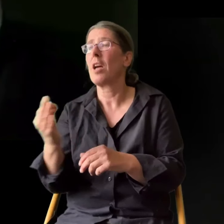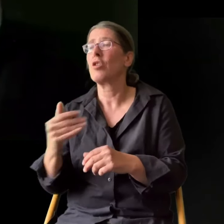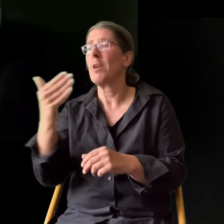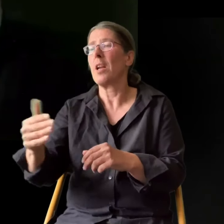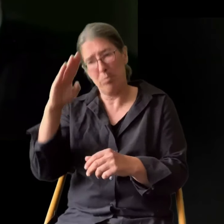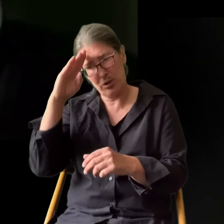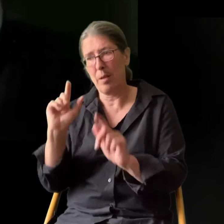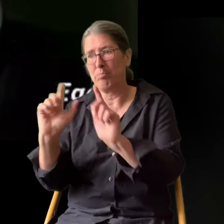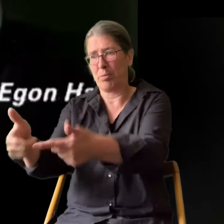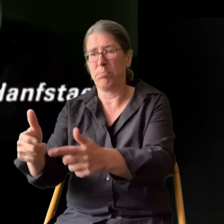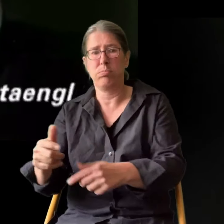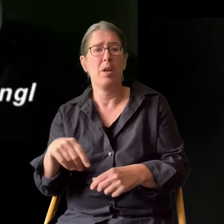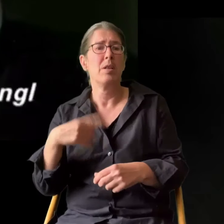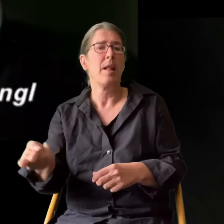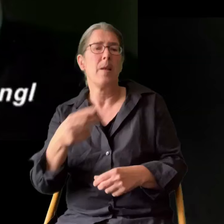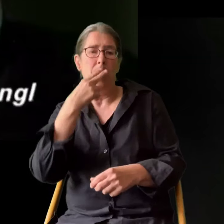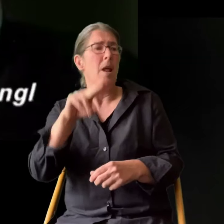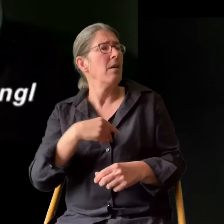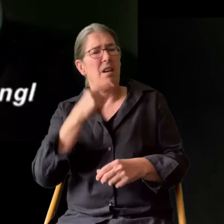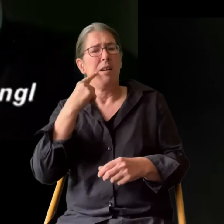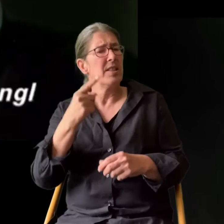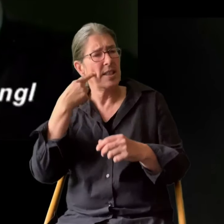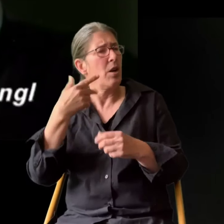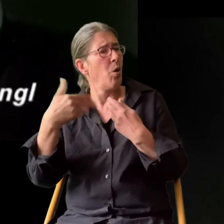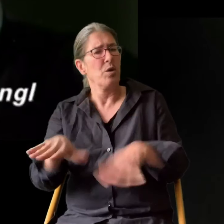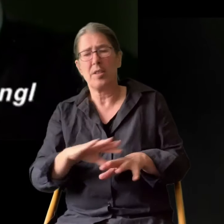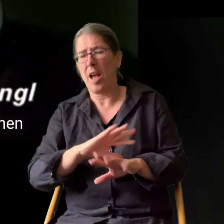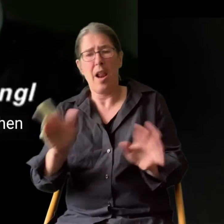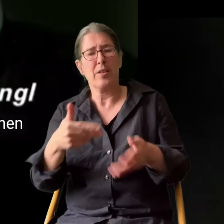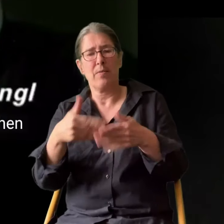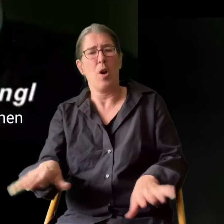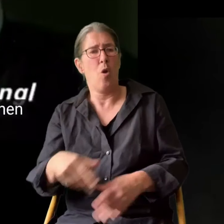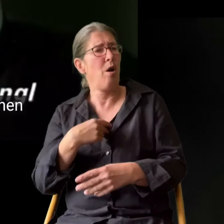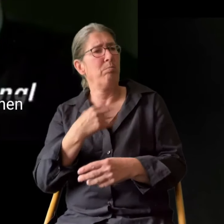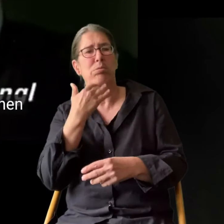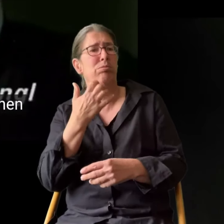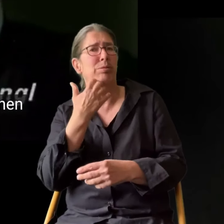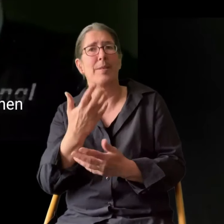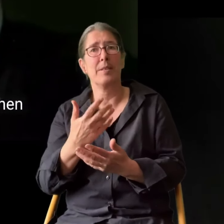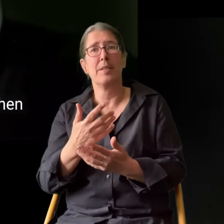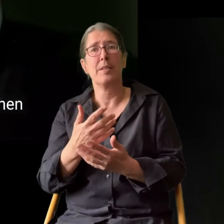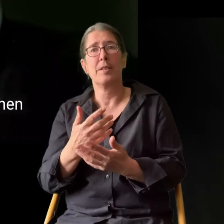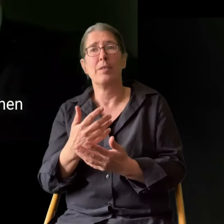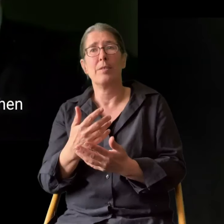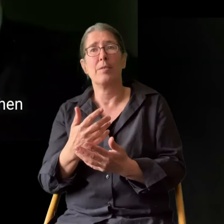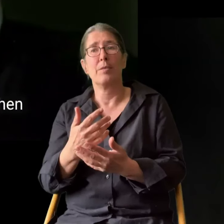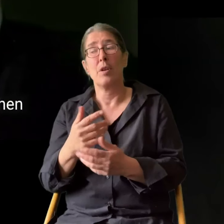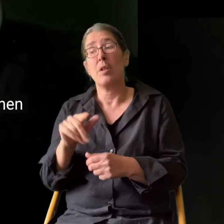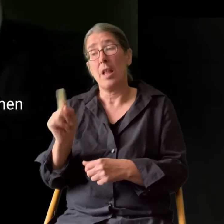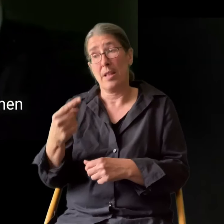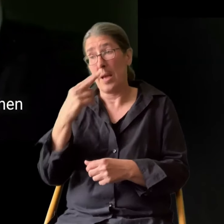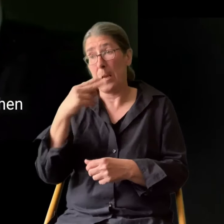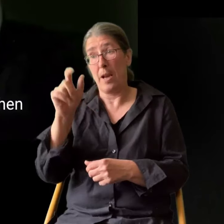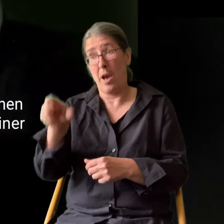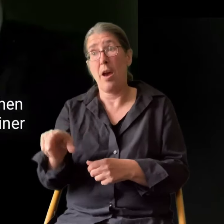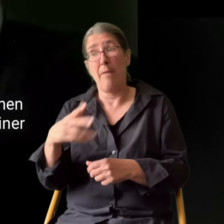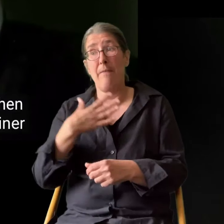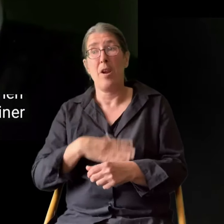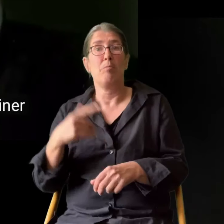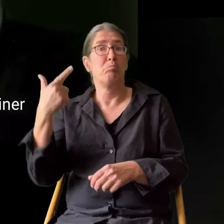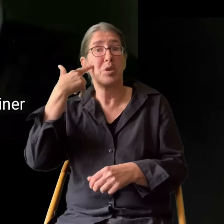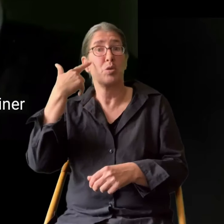Da hat er gesagt, jetzt ist alles verloren, jetzt hat es keinen Sinn mehr und dergleichen. Und hat Anstalten gemacht, sich